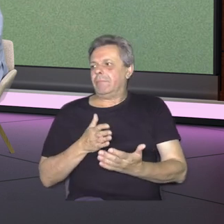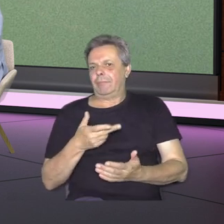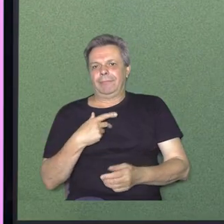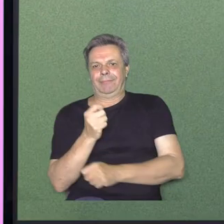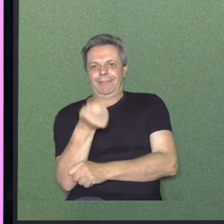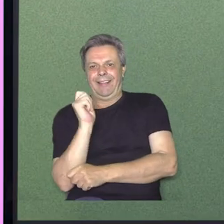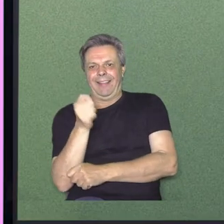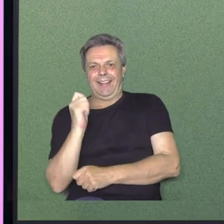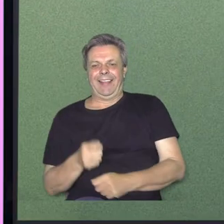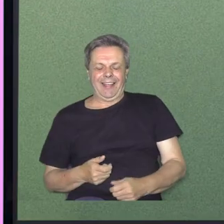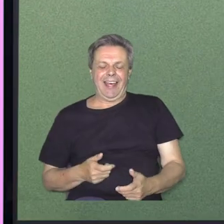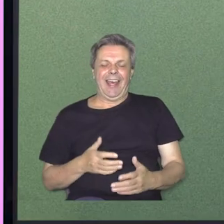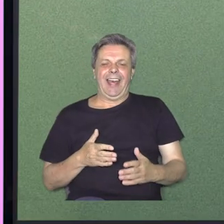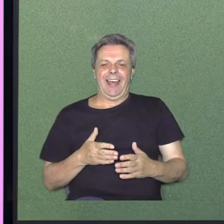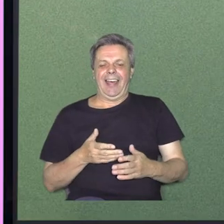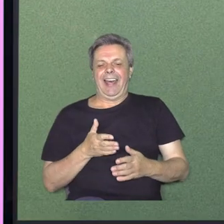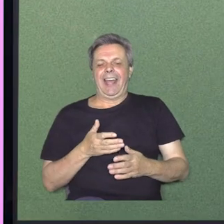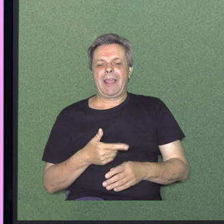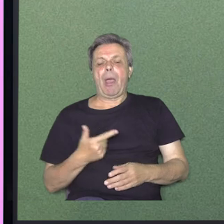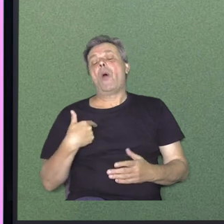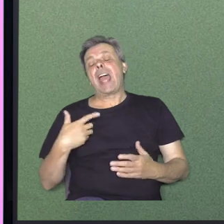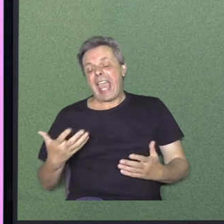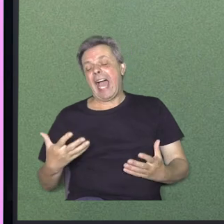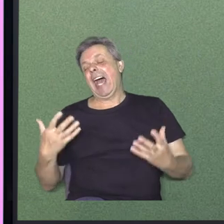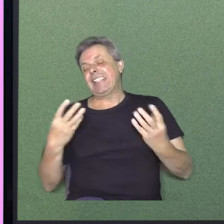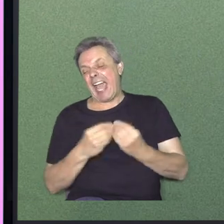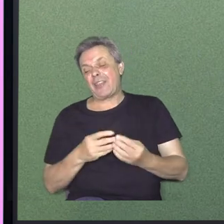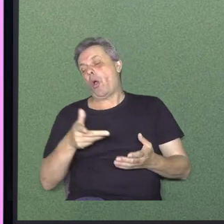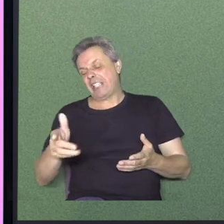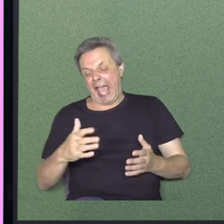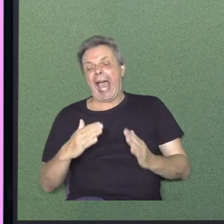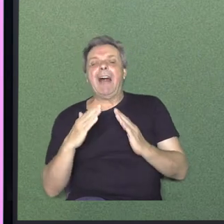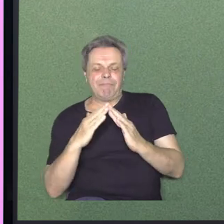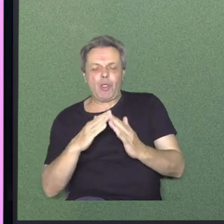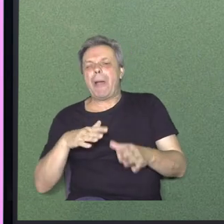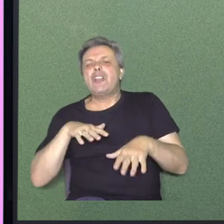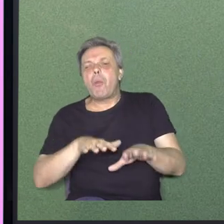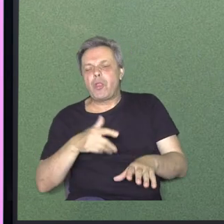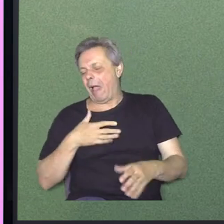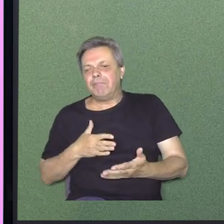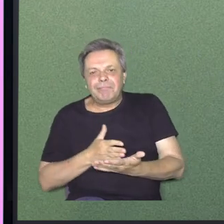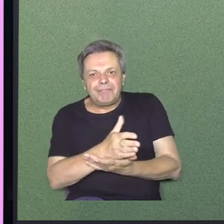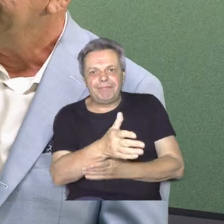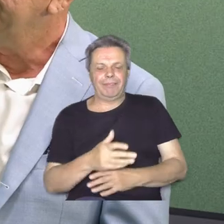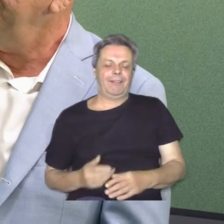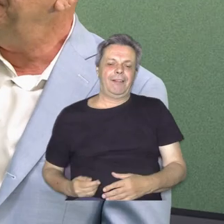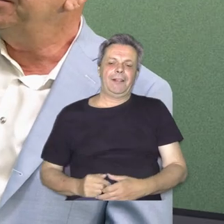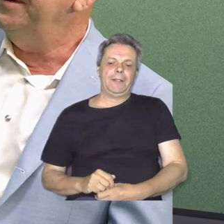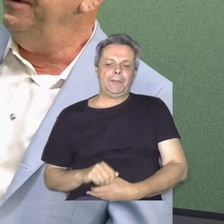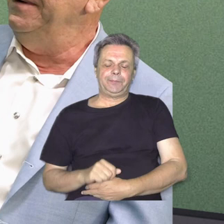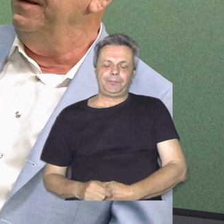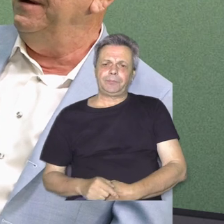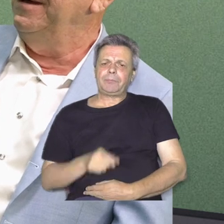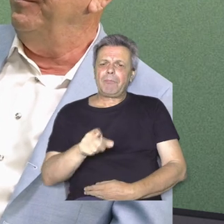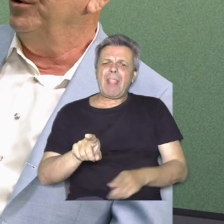ribarenje. I onda s tim ljudima dole idem na tune, a ili neku malu ribu. Svojevremeno